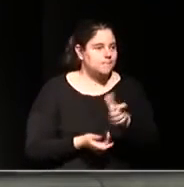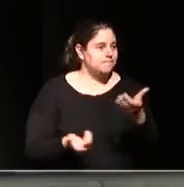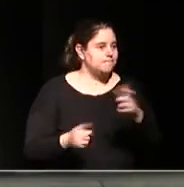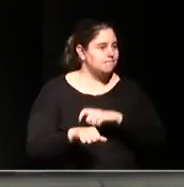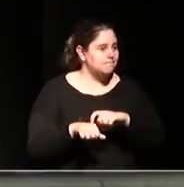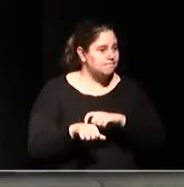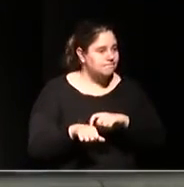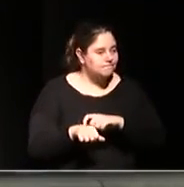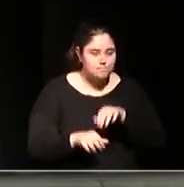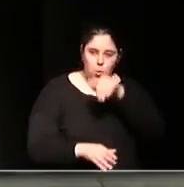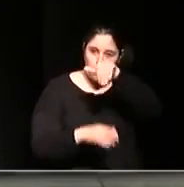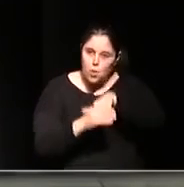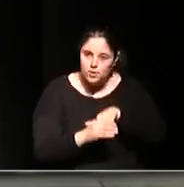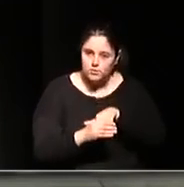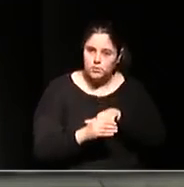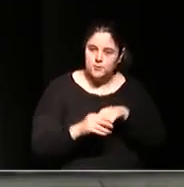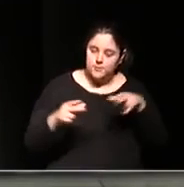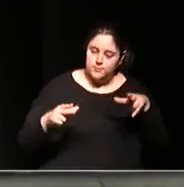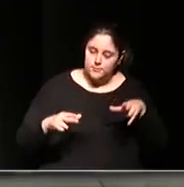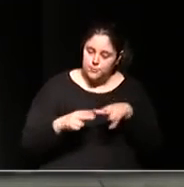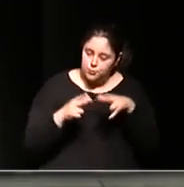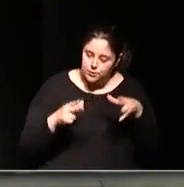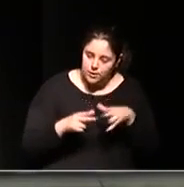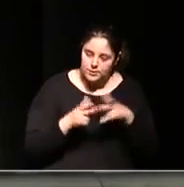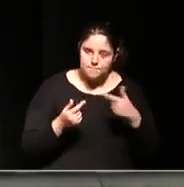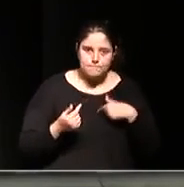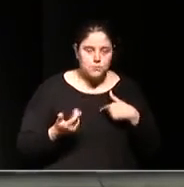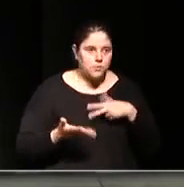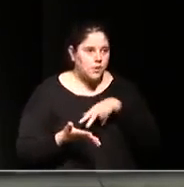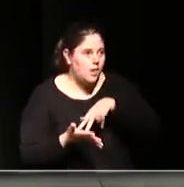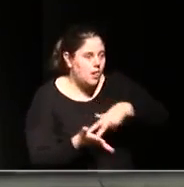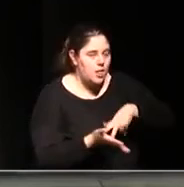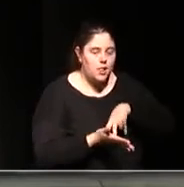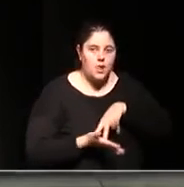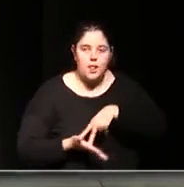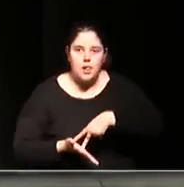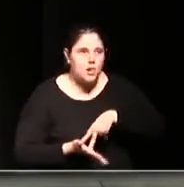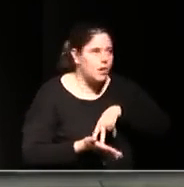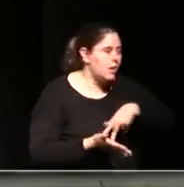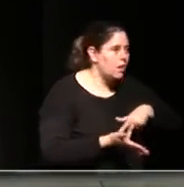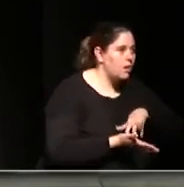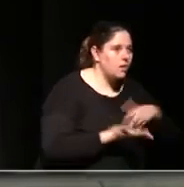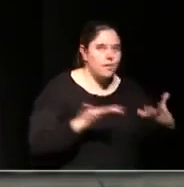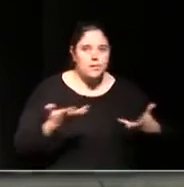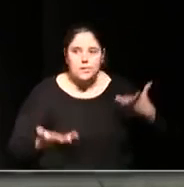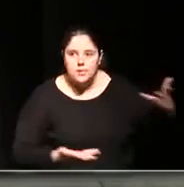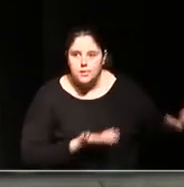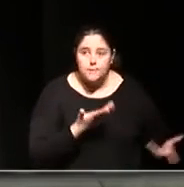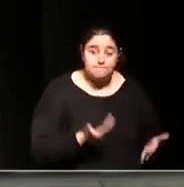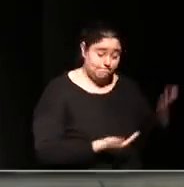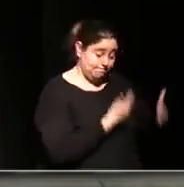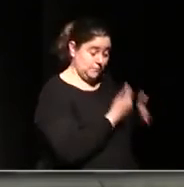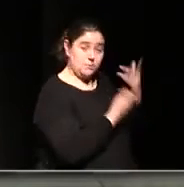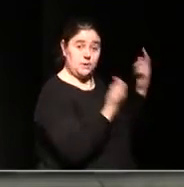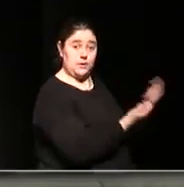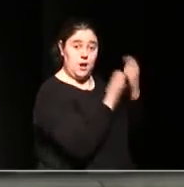socialista que pot tenir la sensació d'haver-se quedat orfe electoralment. Vam començar al principi de la campanya en un